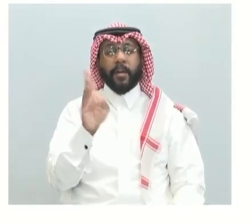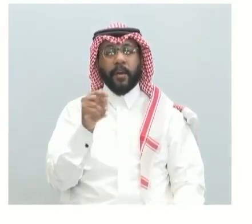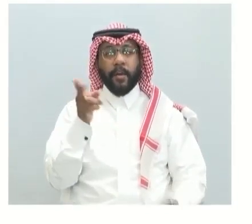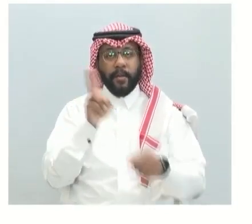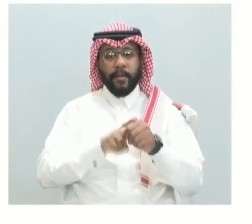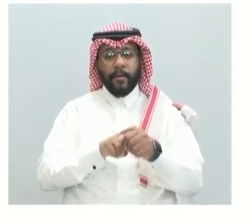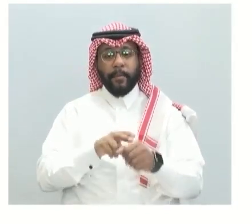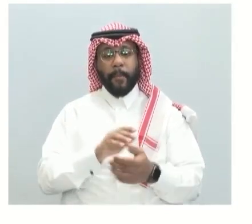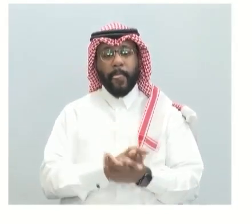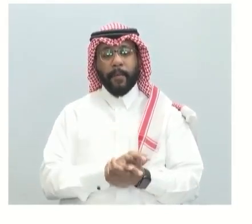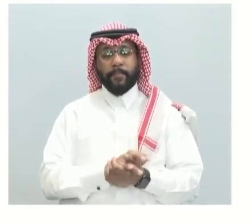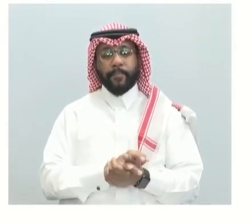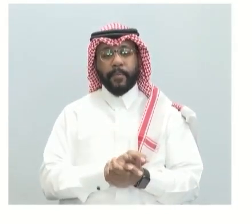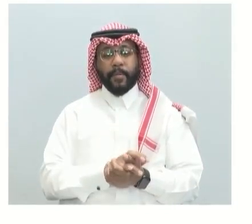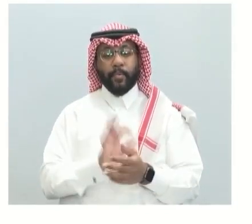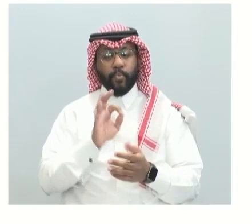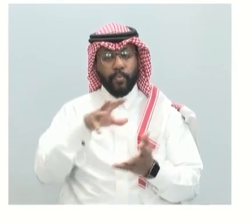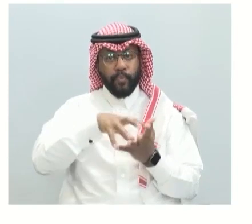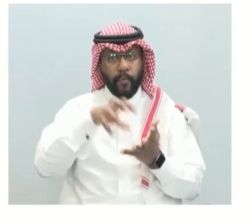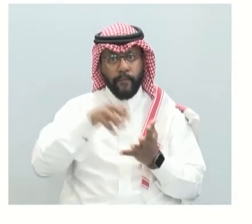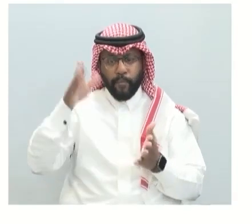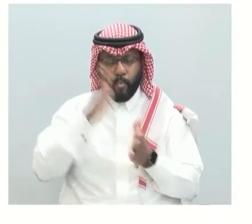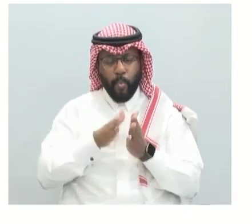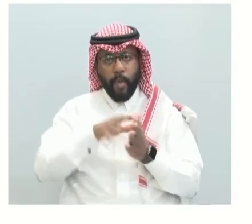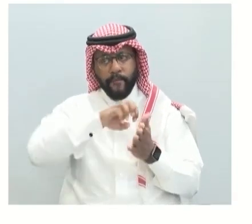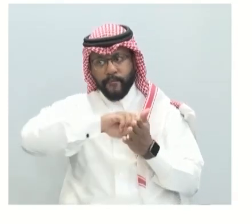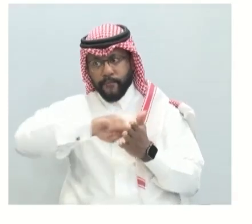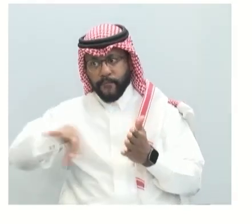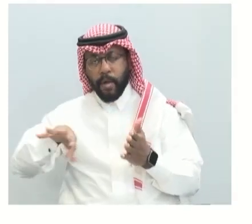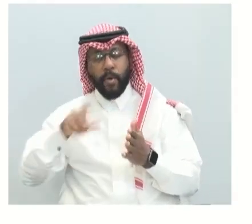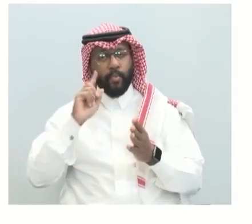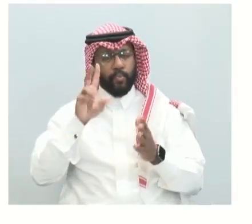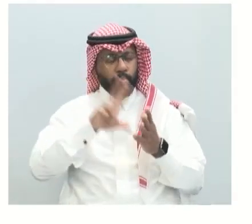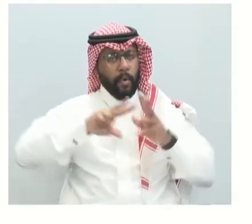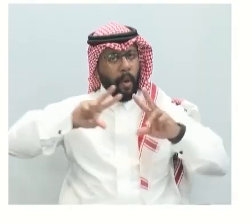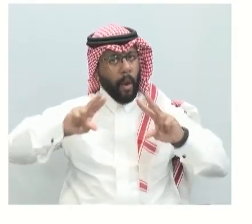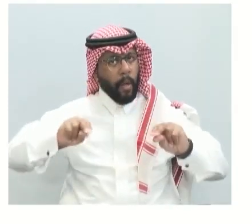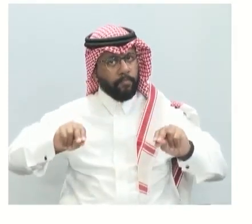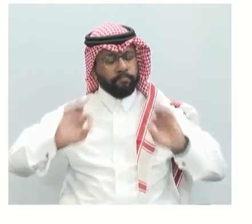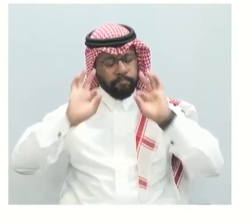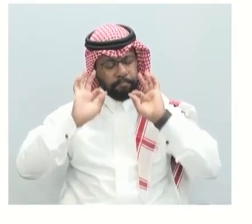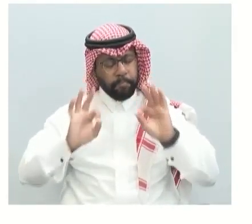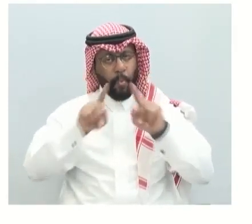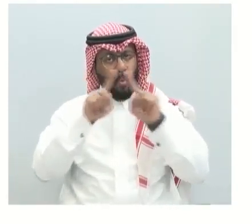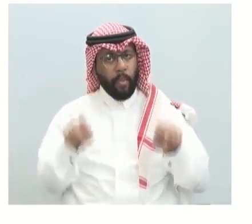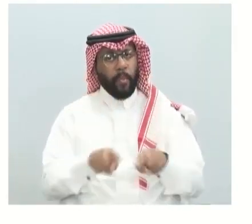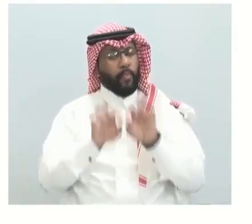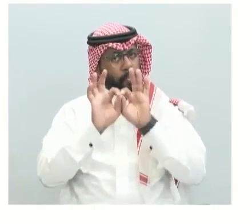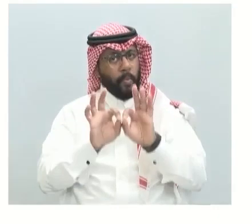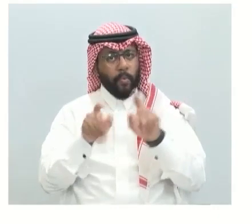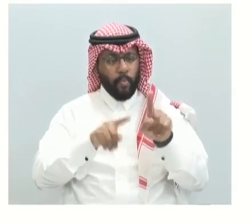جهاز السكانر فيتم مسحها ضوئيا وادخالها الى داخل جهاز الحاسب فيصبح المستند الكتروني